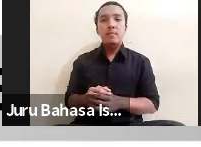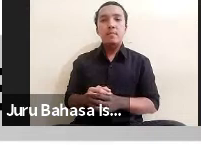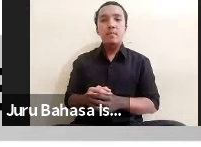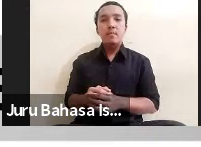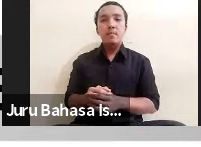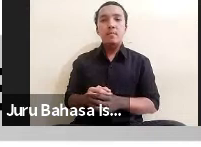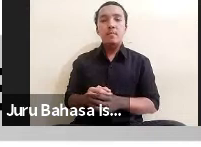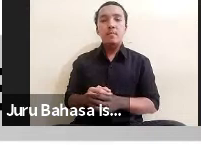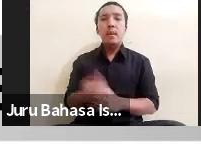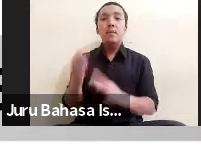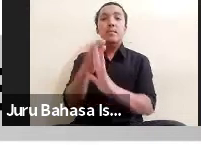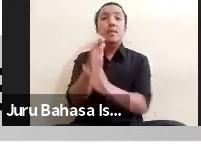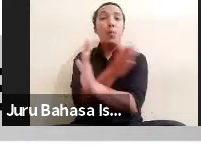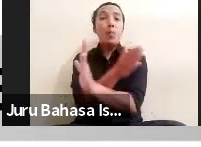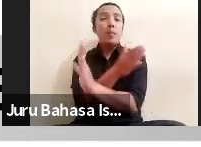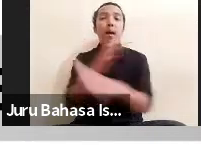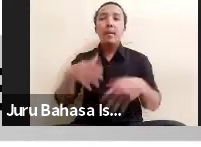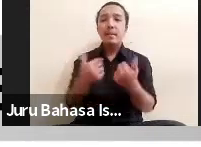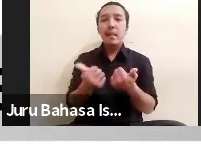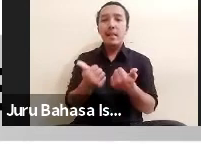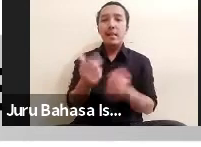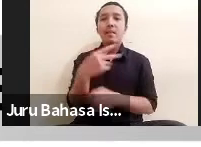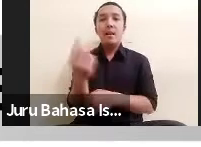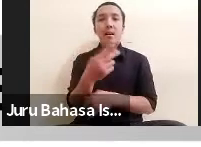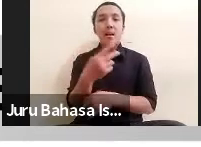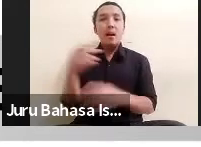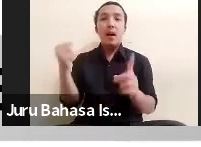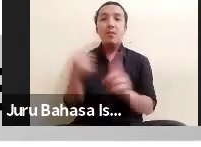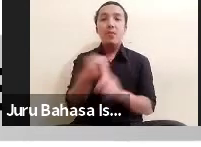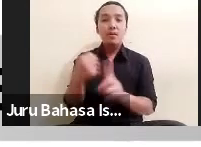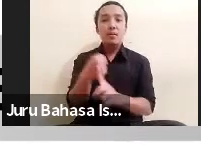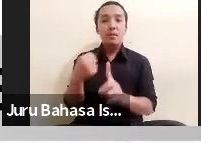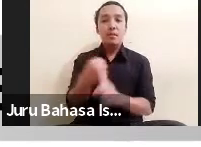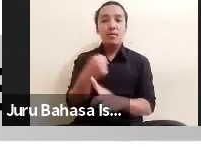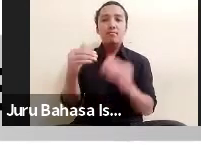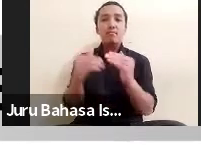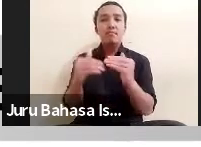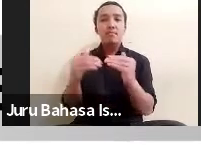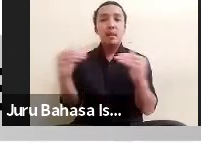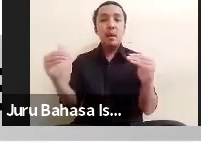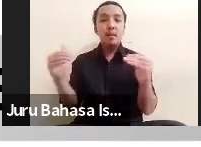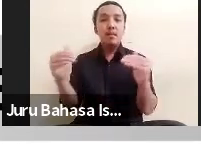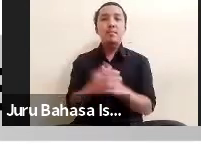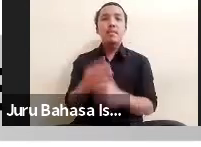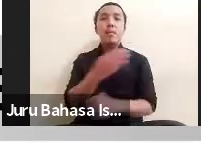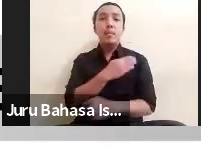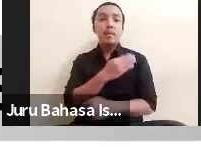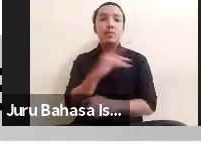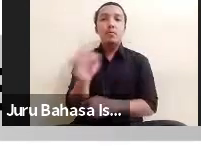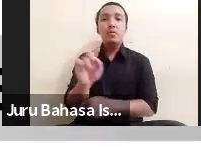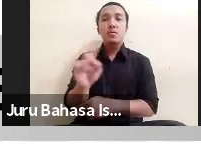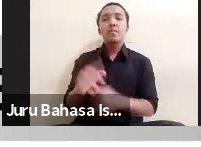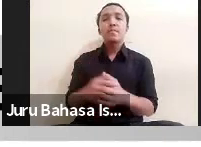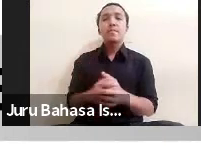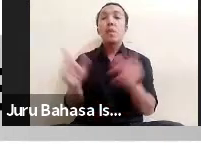oh ya, sebelum ke hasil, kita ke ini advokasi tingkat kabupaten dulu. Jadi meskipun kita bekerja di desa,